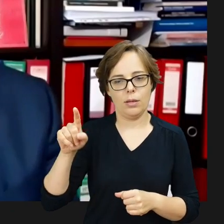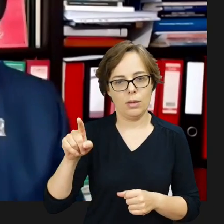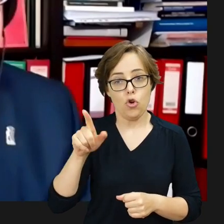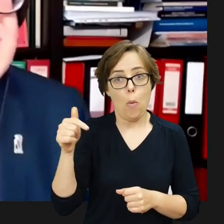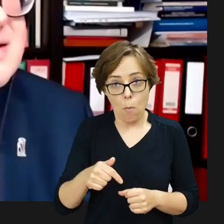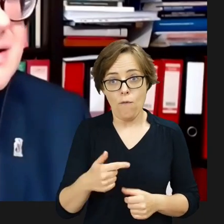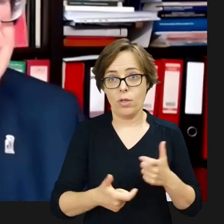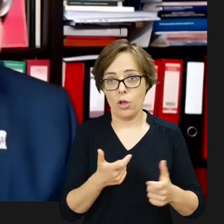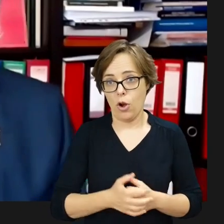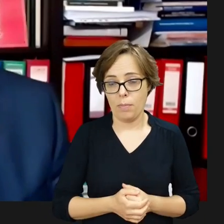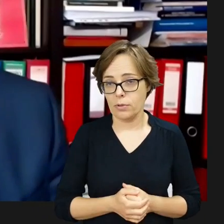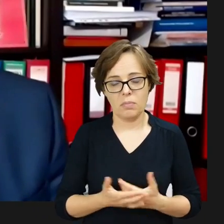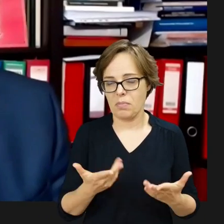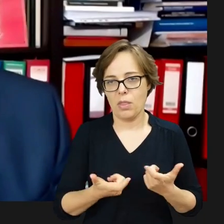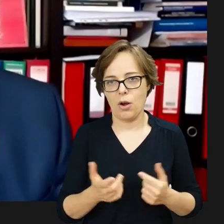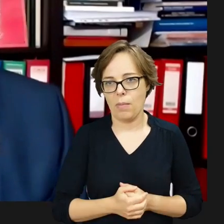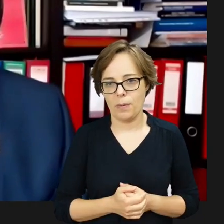mówię o wspomaganiu władzy